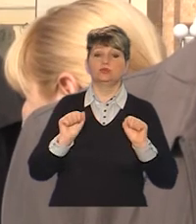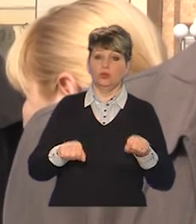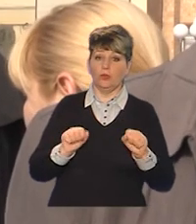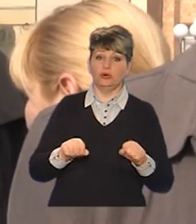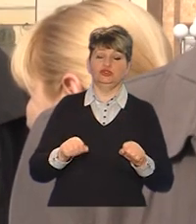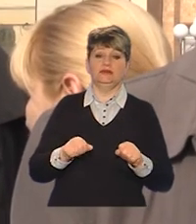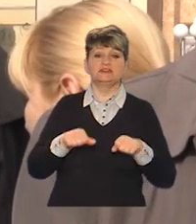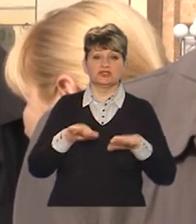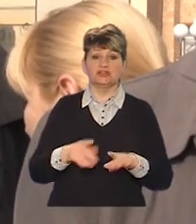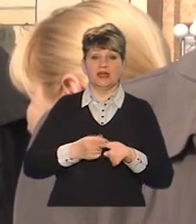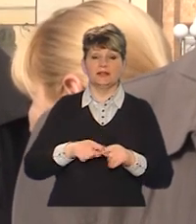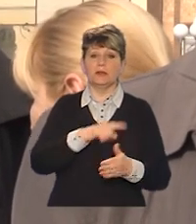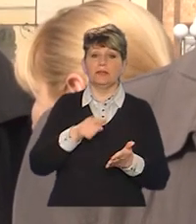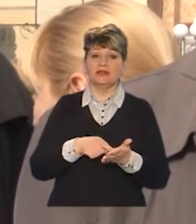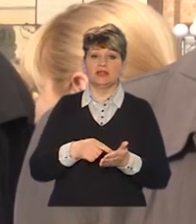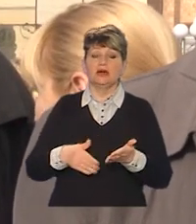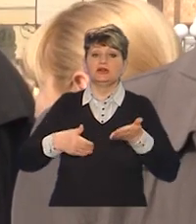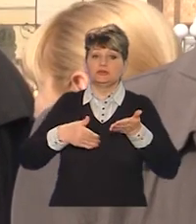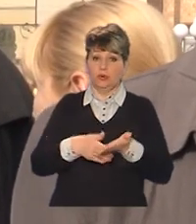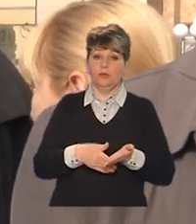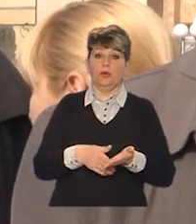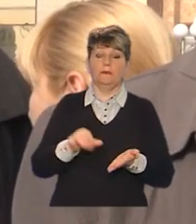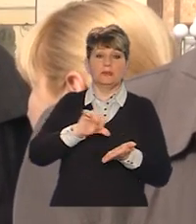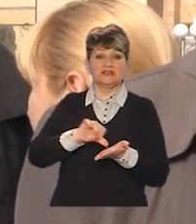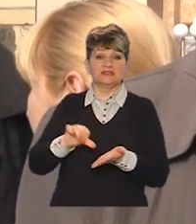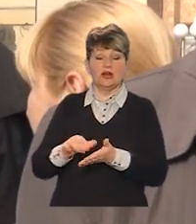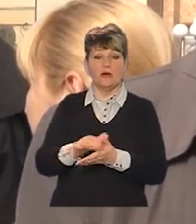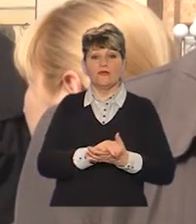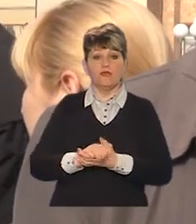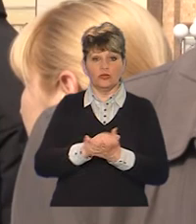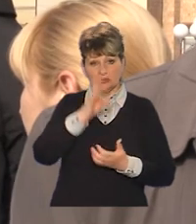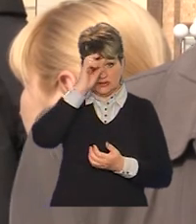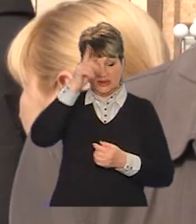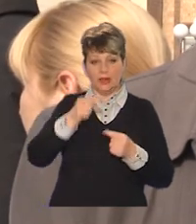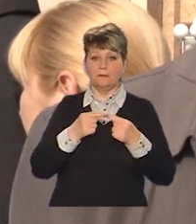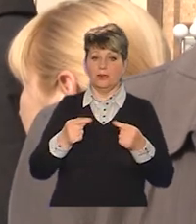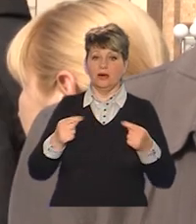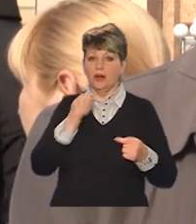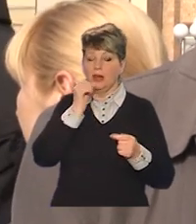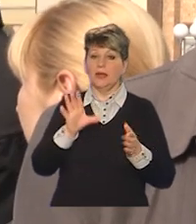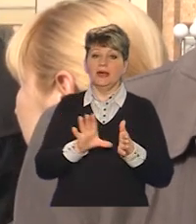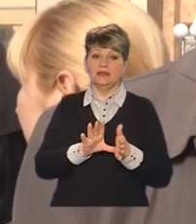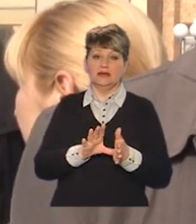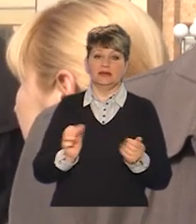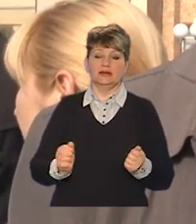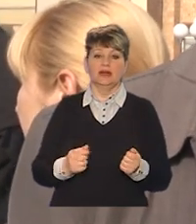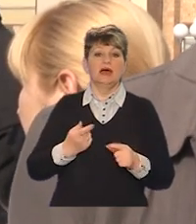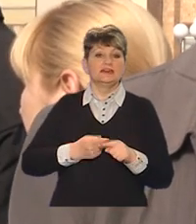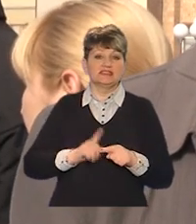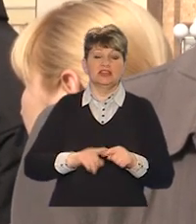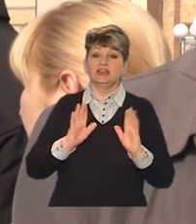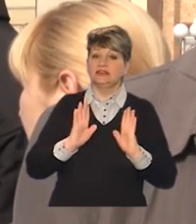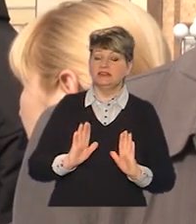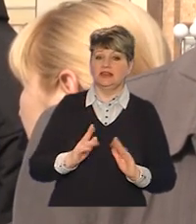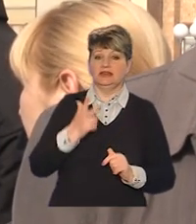можливість урегулювати ці питання з допомогою, звичайно, і представників Фонду державного майна, і енергоринку, і НКРЕ.